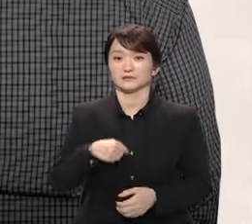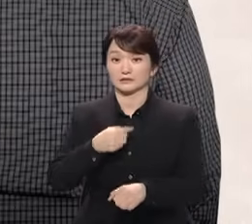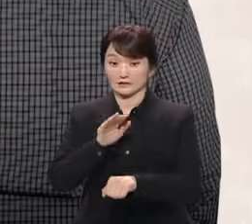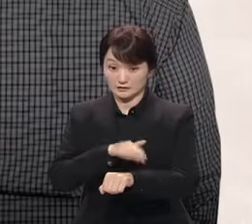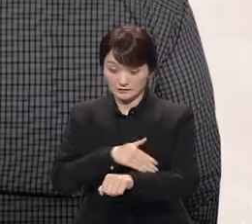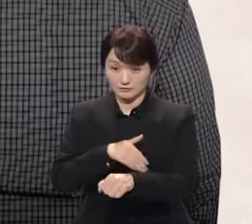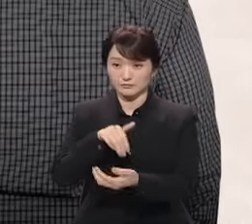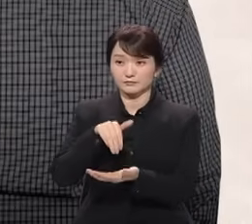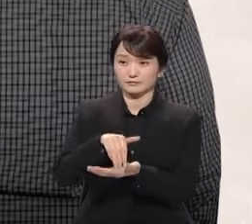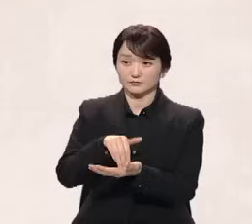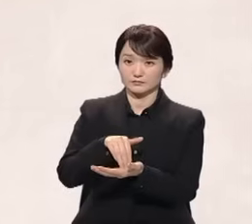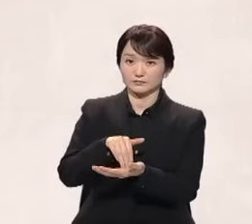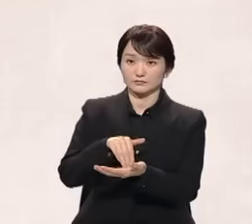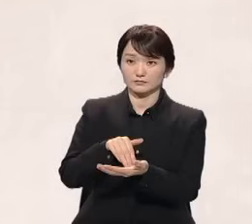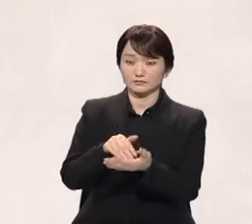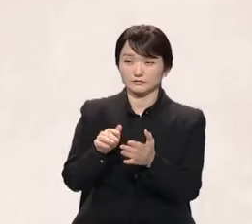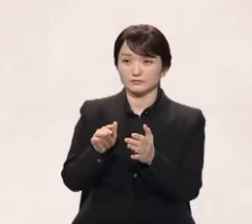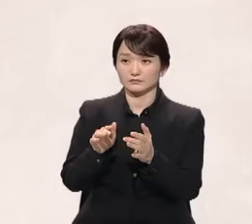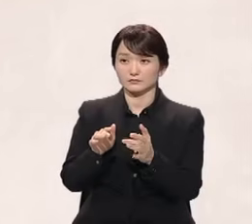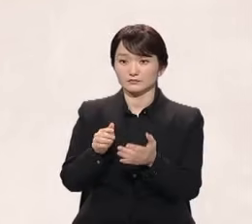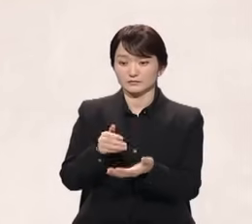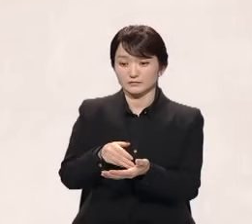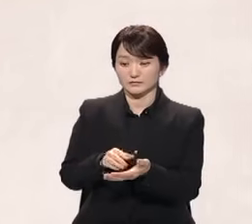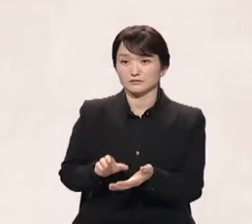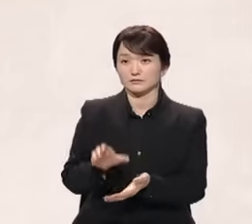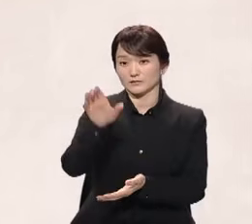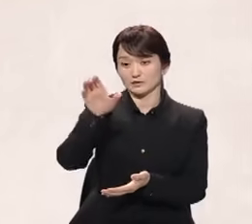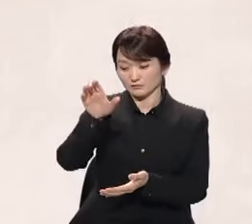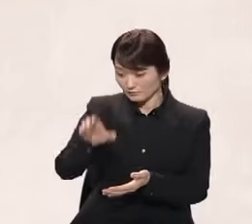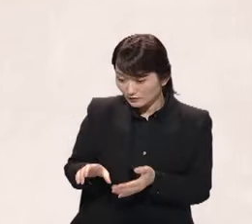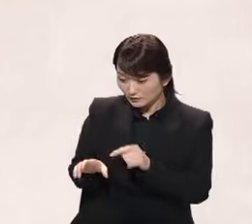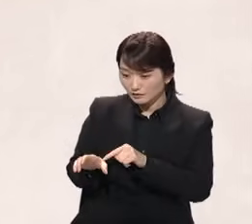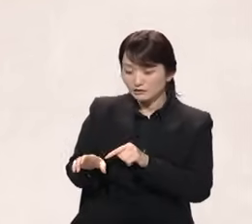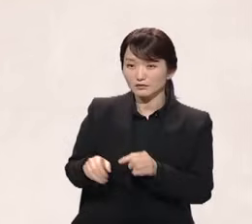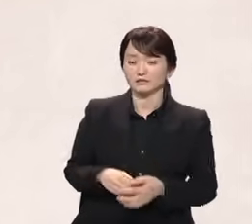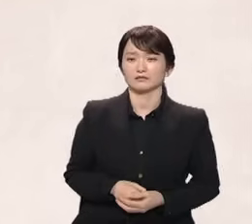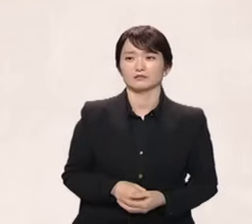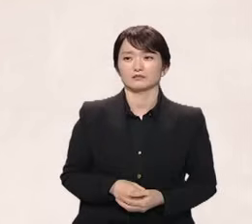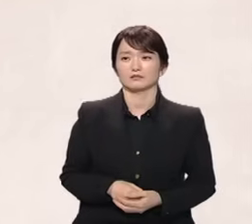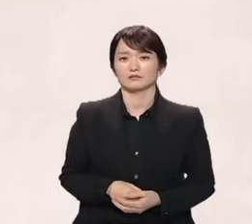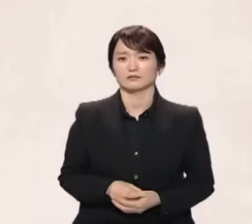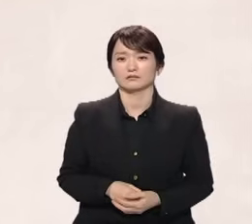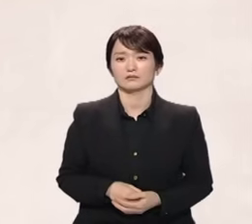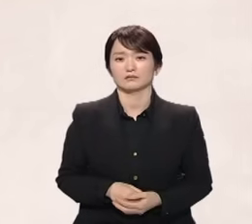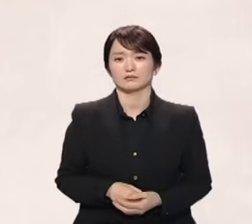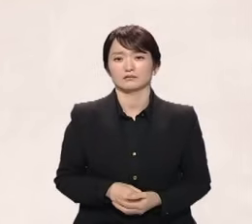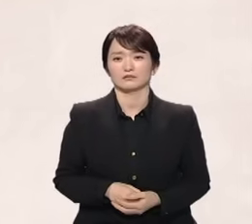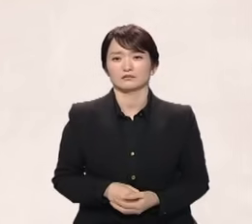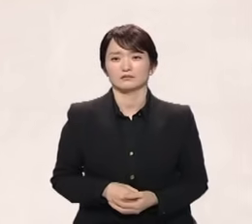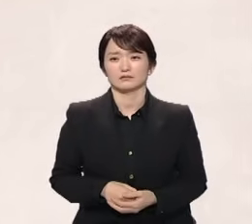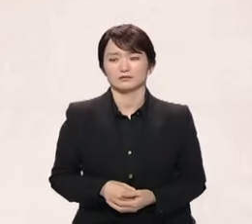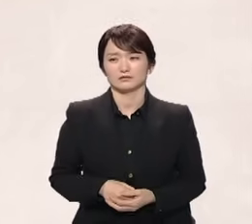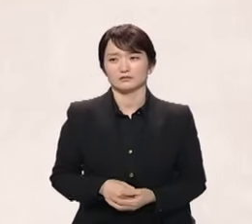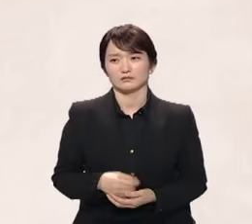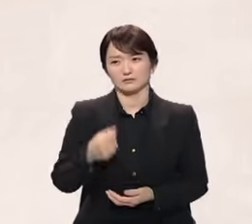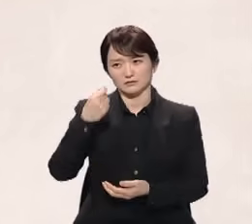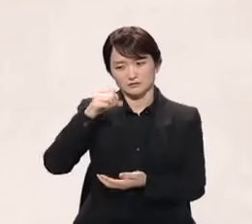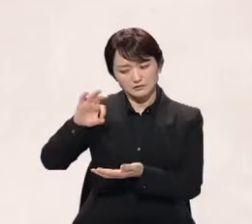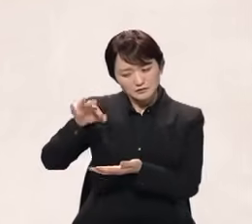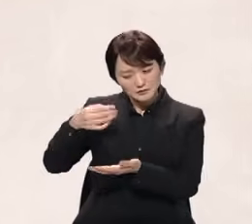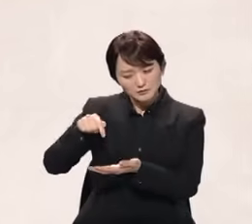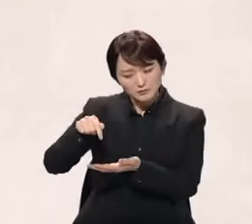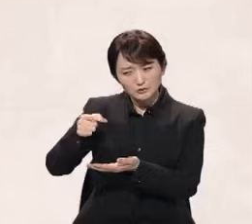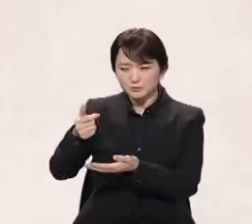반성하고 결국 이거 좀 내려달라고 얘기를 했다고 하는데 뭐 그중에 좀 하나는 좀 다른 것 같아요. 급여 같은 거, 뭐 페이 문제 이런